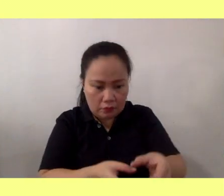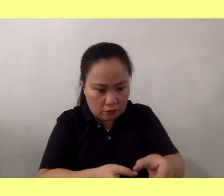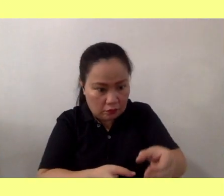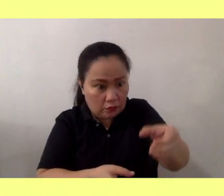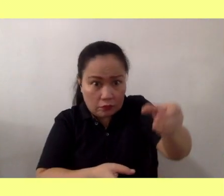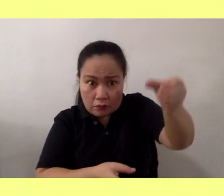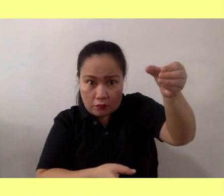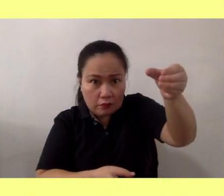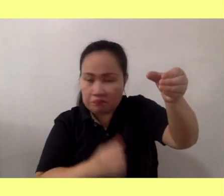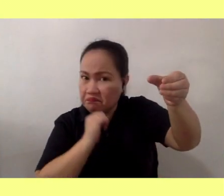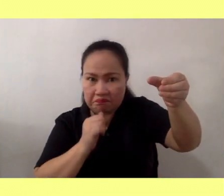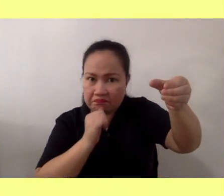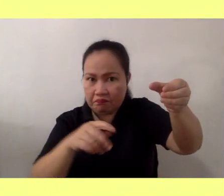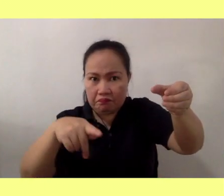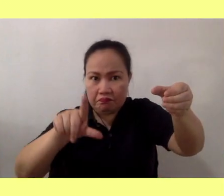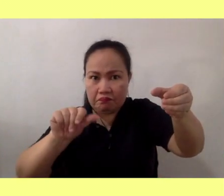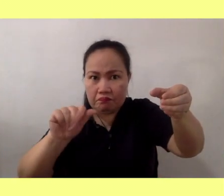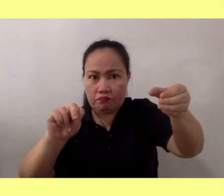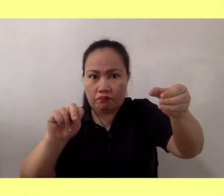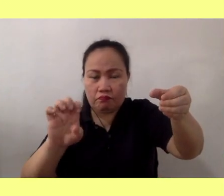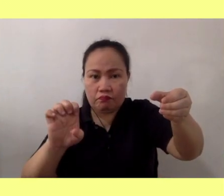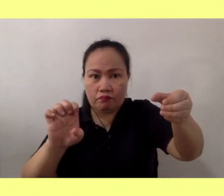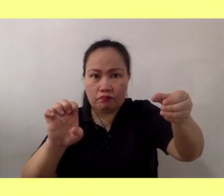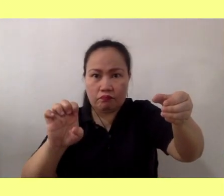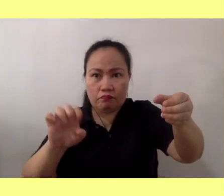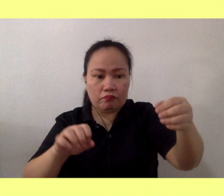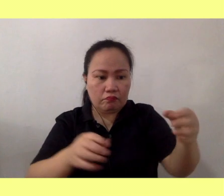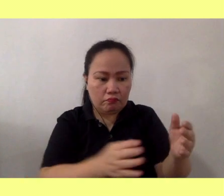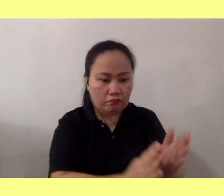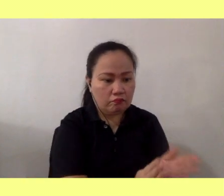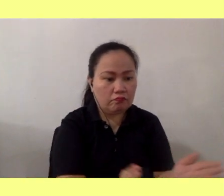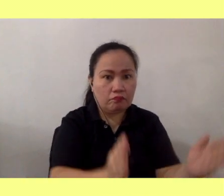plane. A sphere is not a plane.